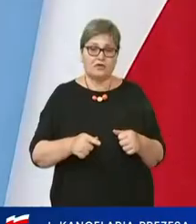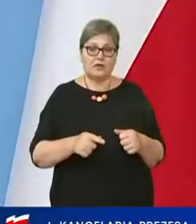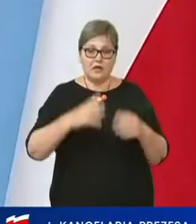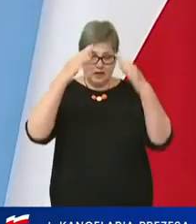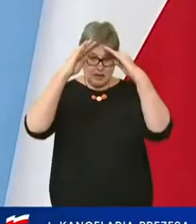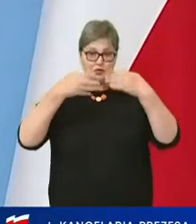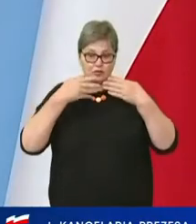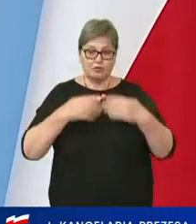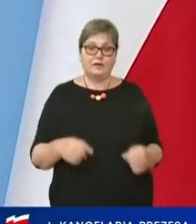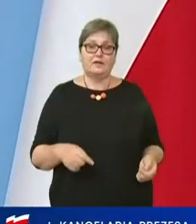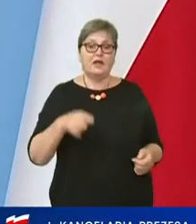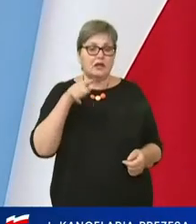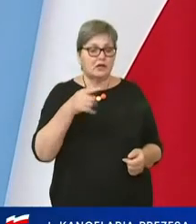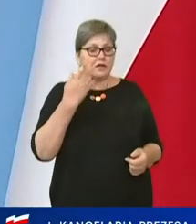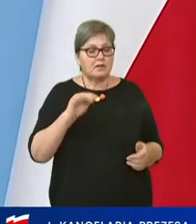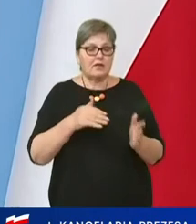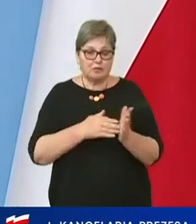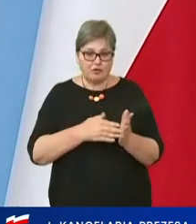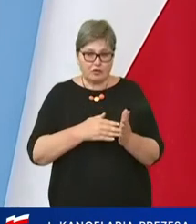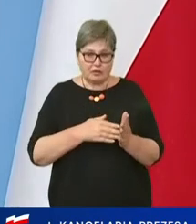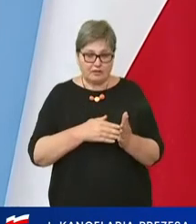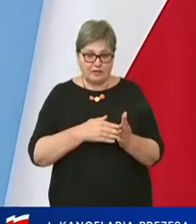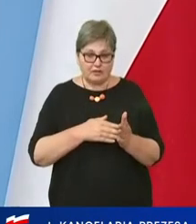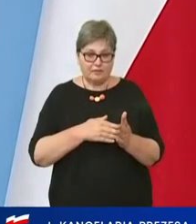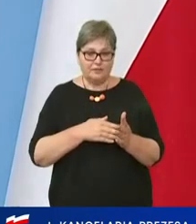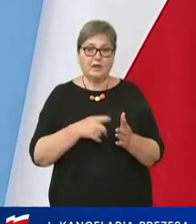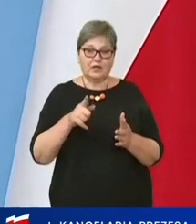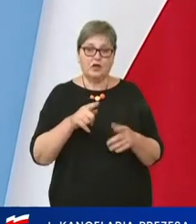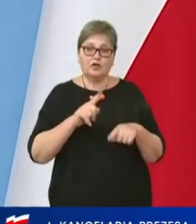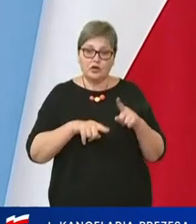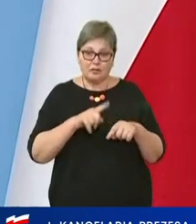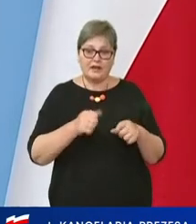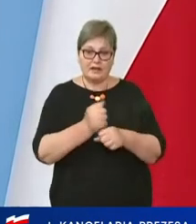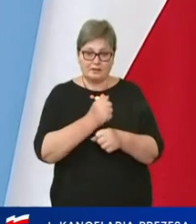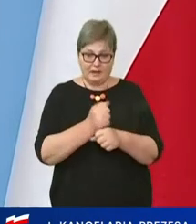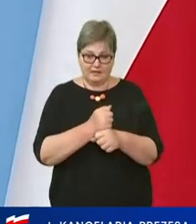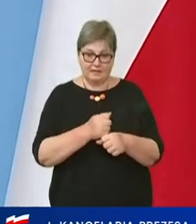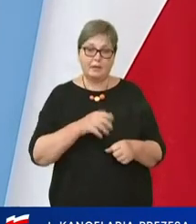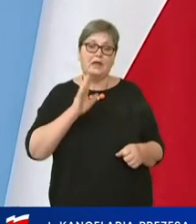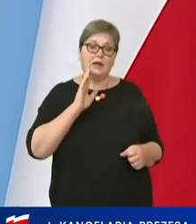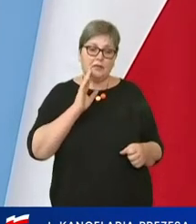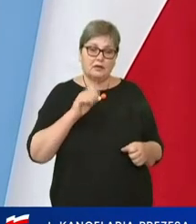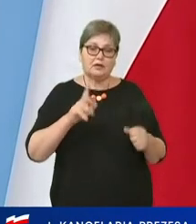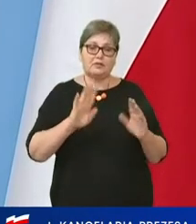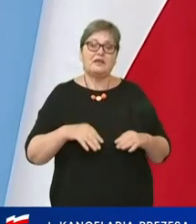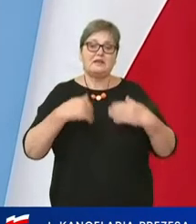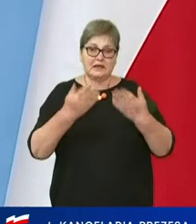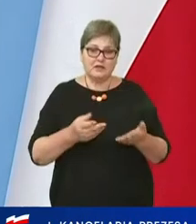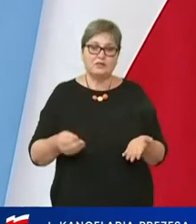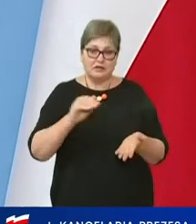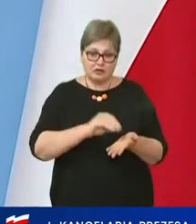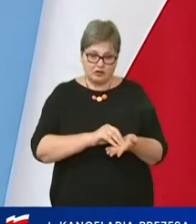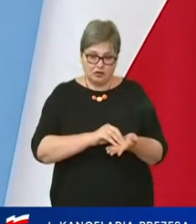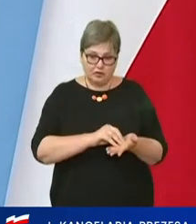ten sprzęt, który jest niezbędny dla funkcjonowania. Również starostowie zostali wyposażeni w